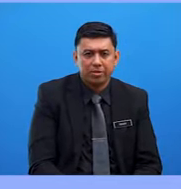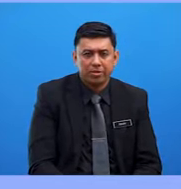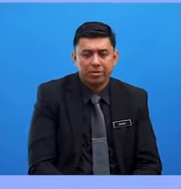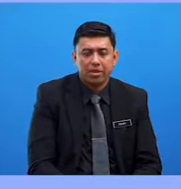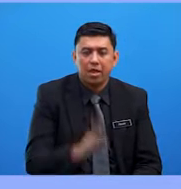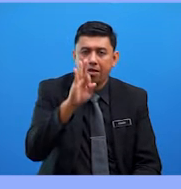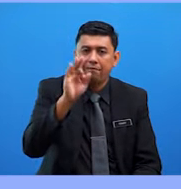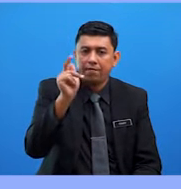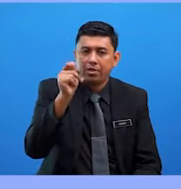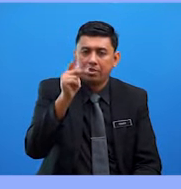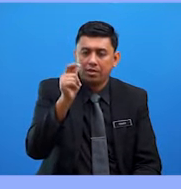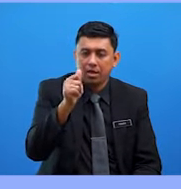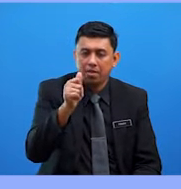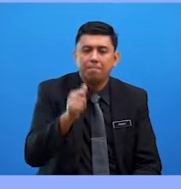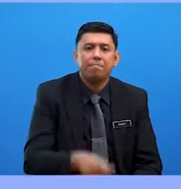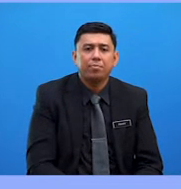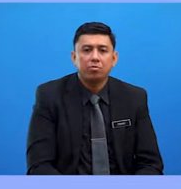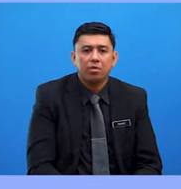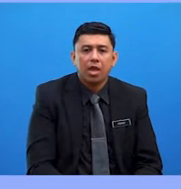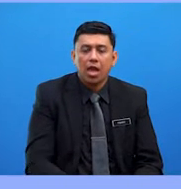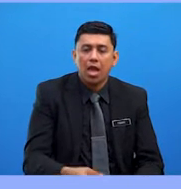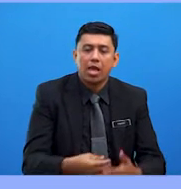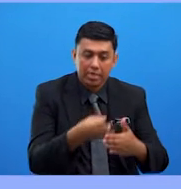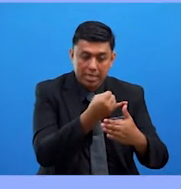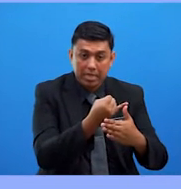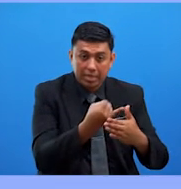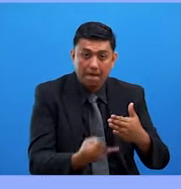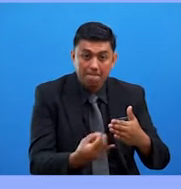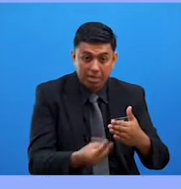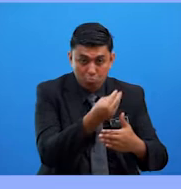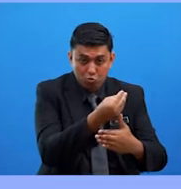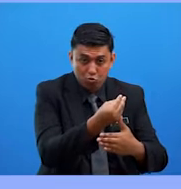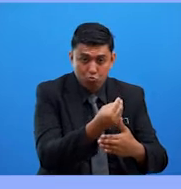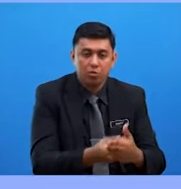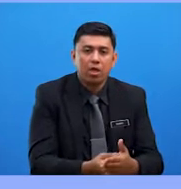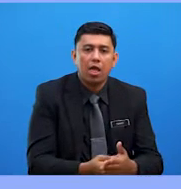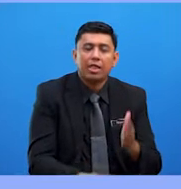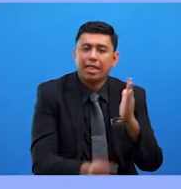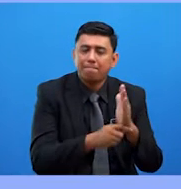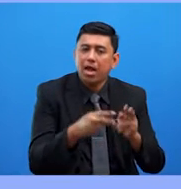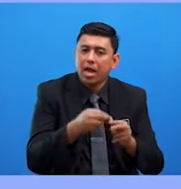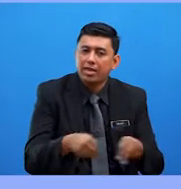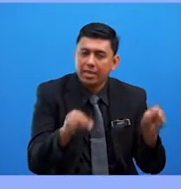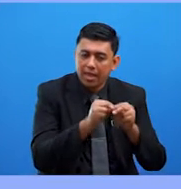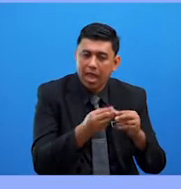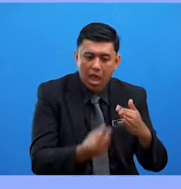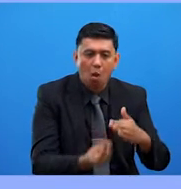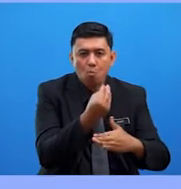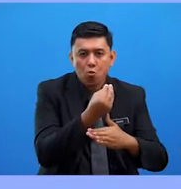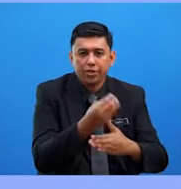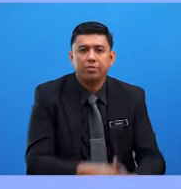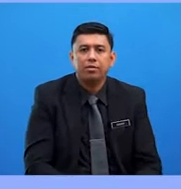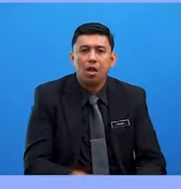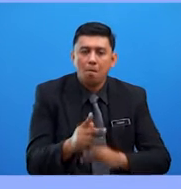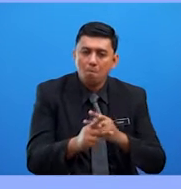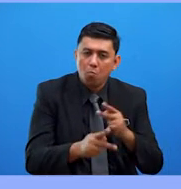fakta bagi proses perniagaan adalah input, proses tambah nilai, output, proses